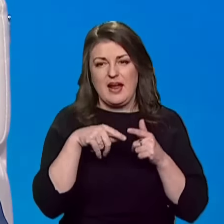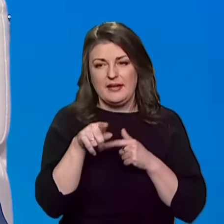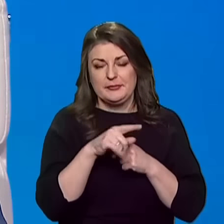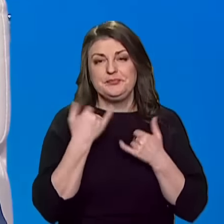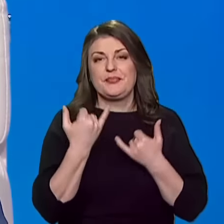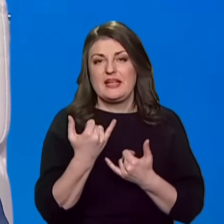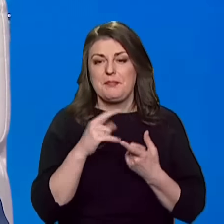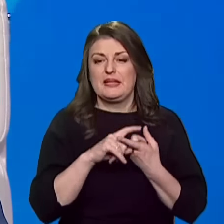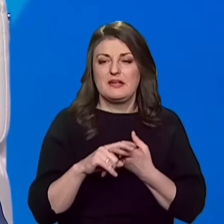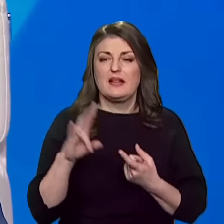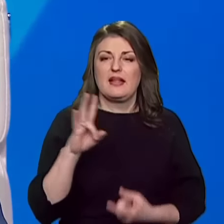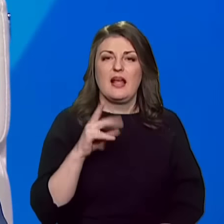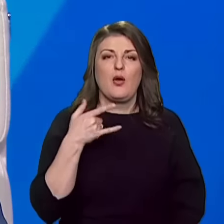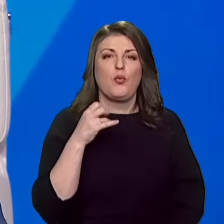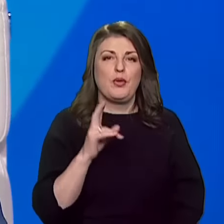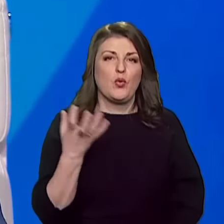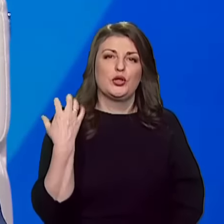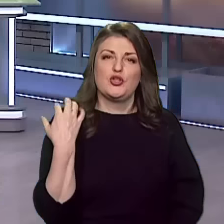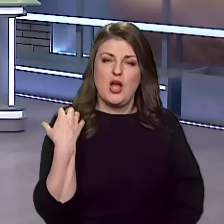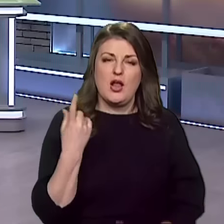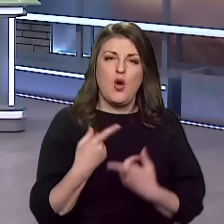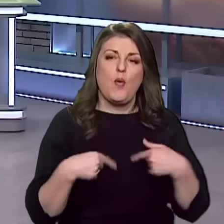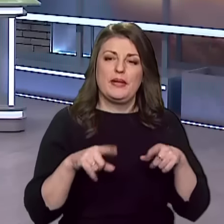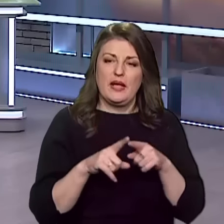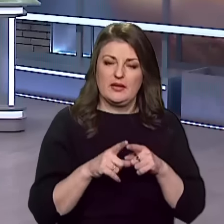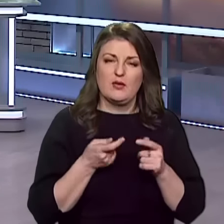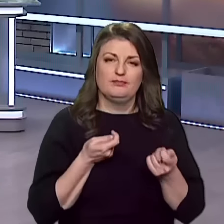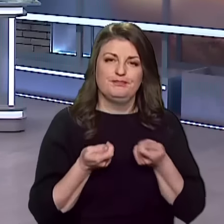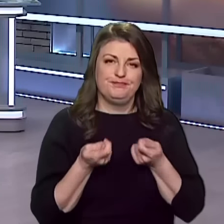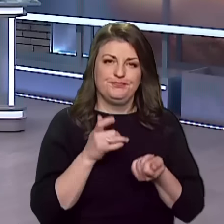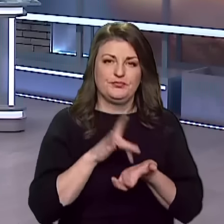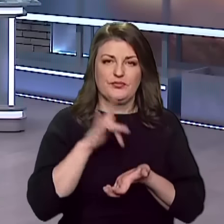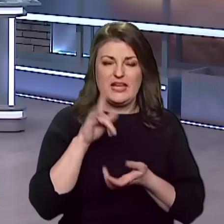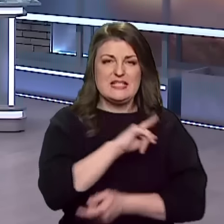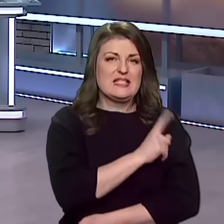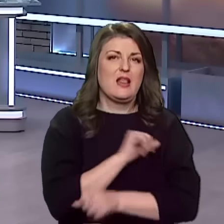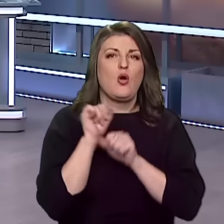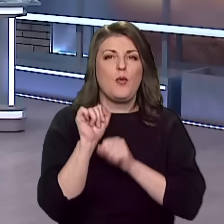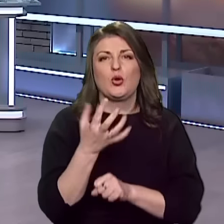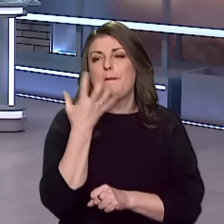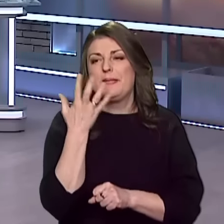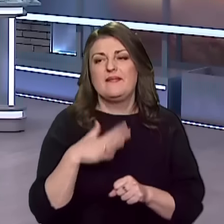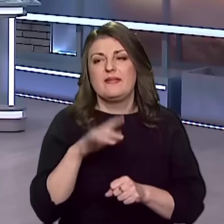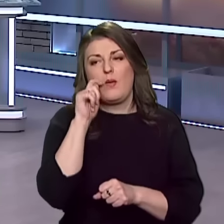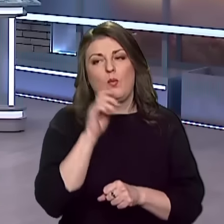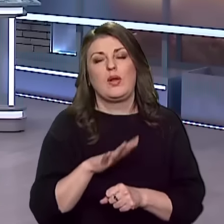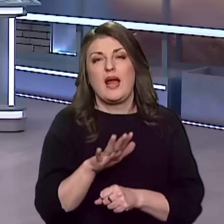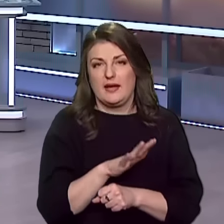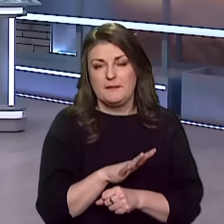З нами на зв'язку Наталя Гуменюк, начальниця об'єднаного координаційного прес-центру Сил оборони Півдня